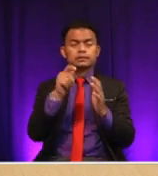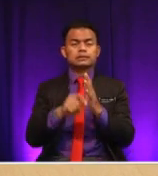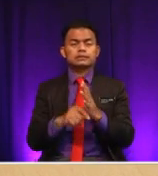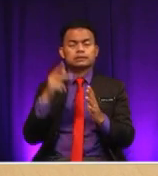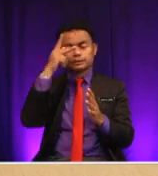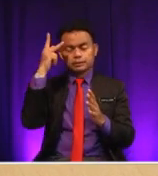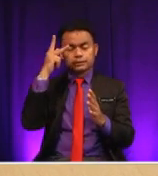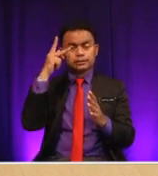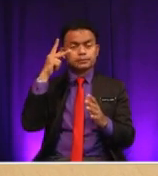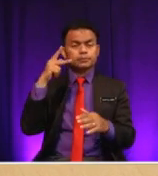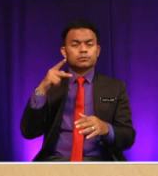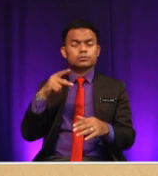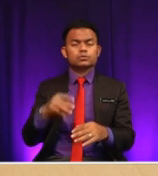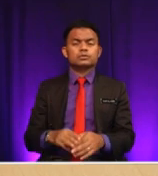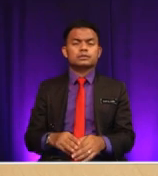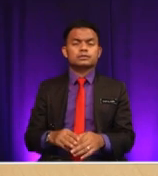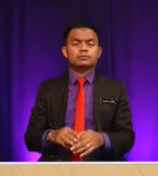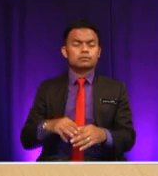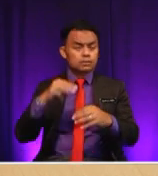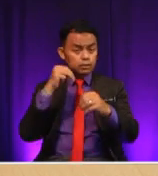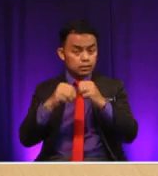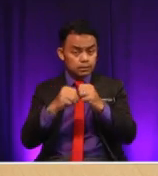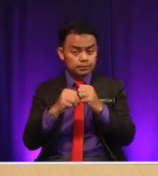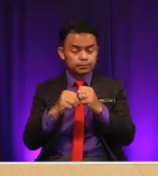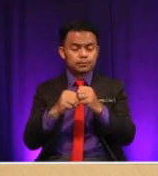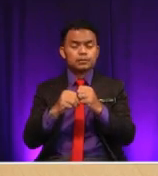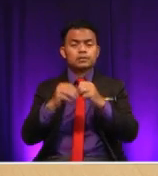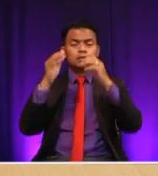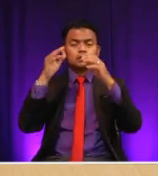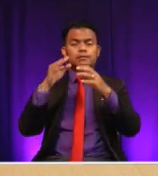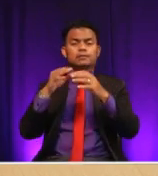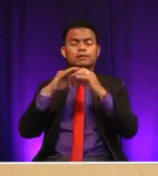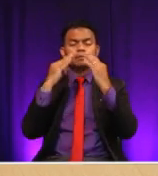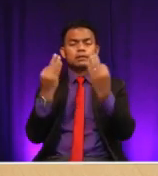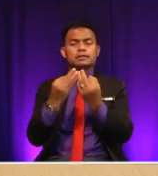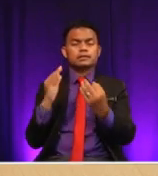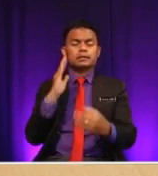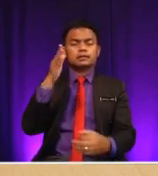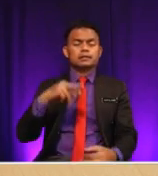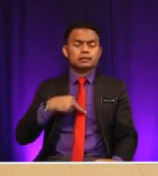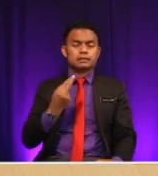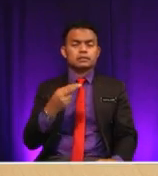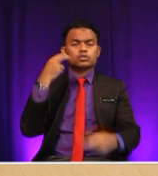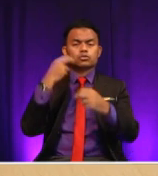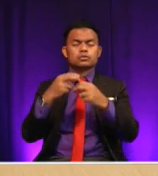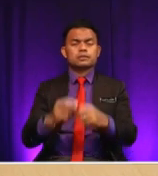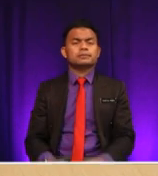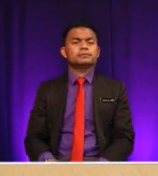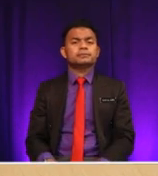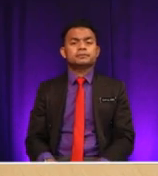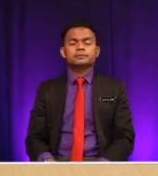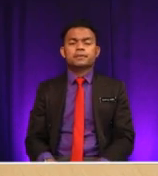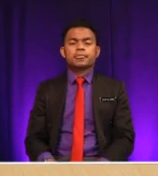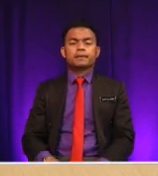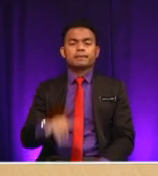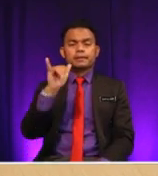akan menyusahkan ahli keluarga kita itu jawabnya pada baris yang ke yang kedua Kemudian pada rangka yang